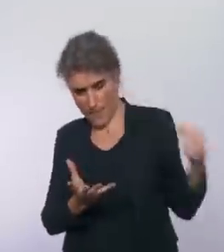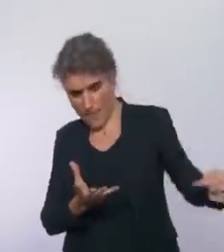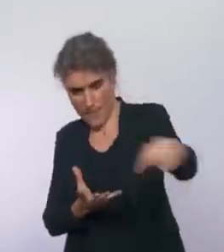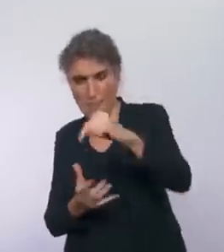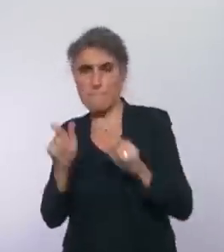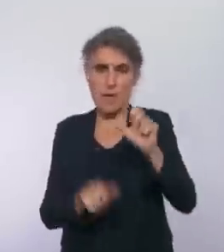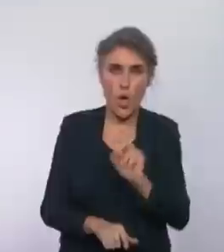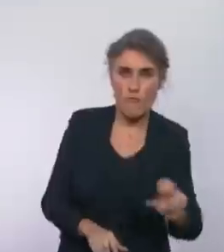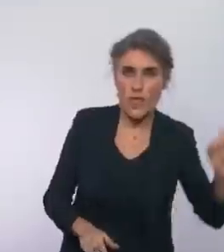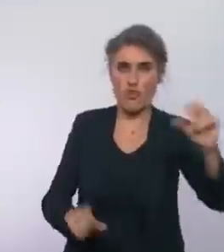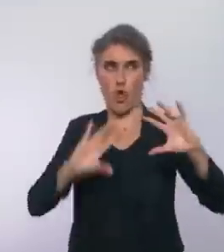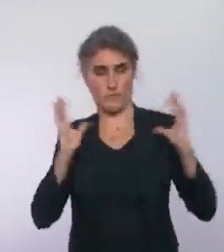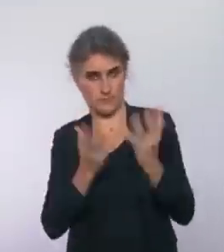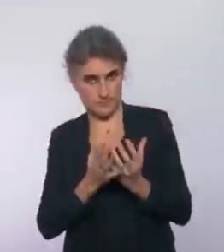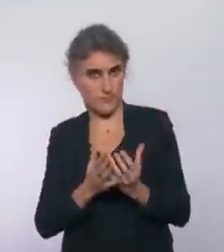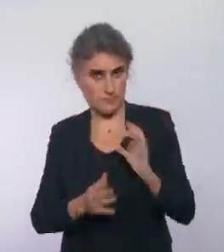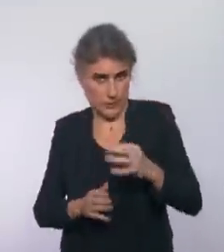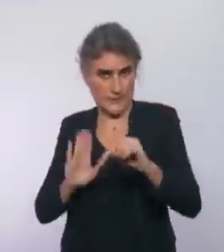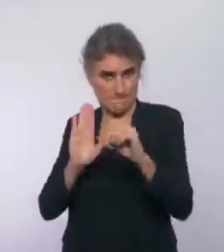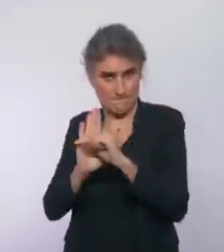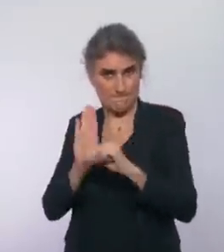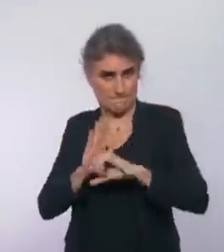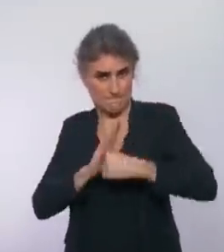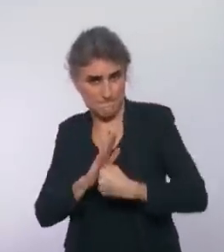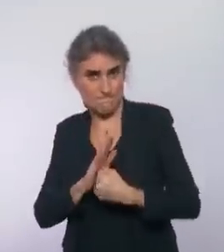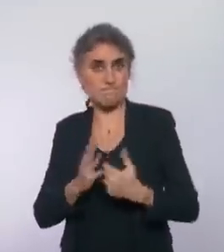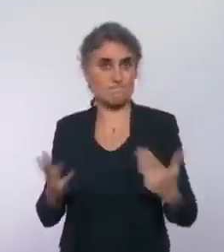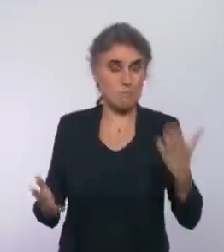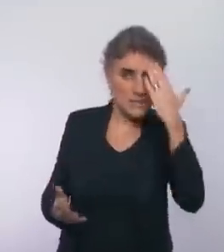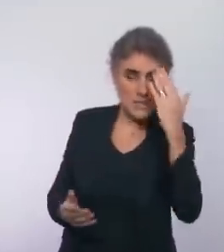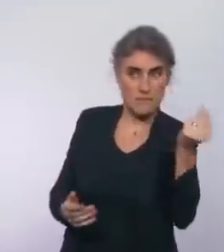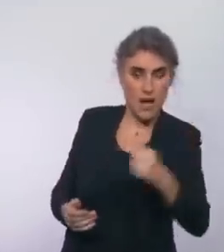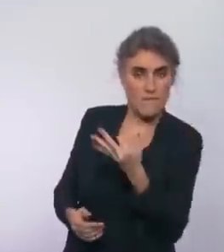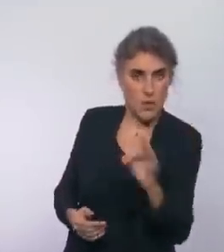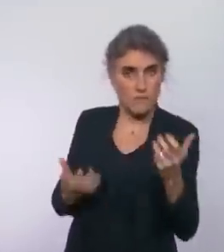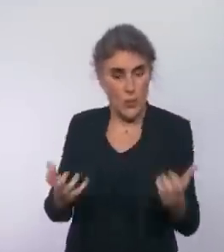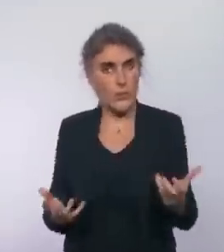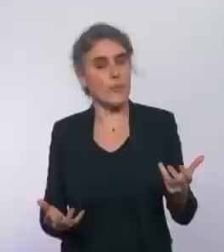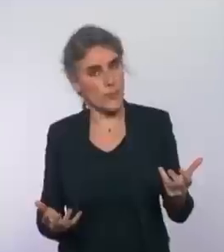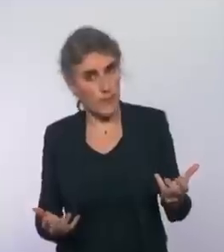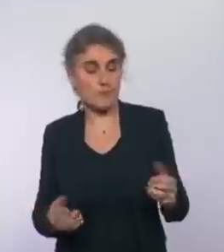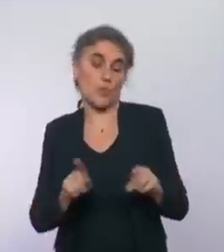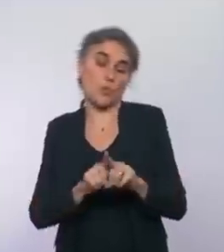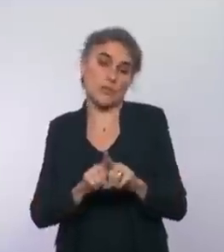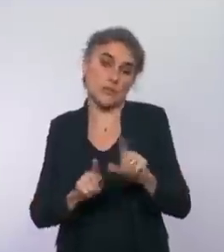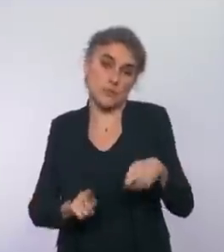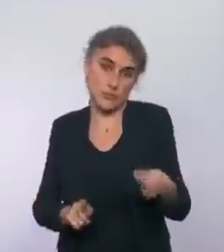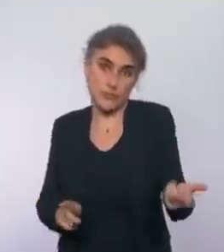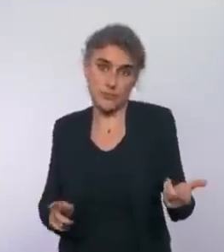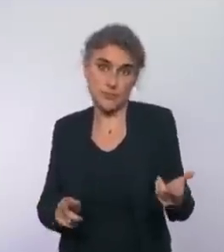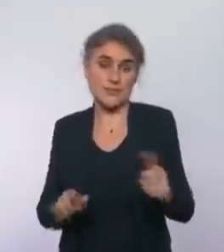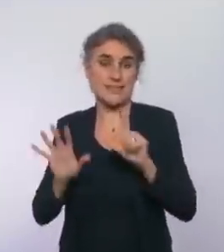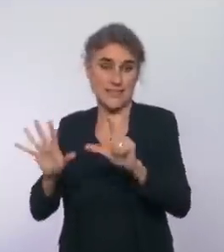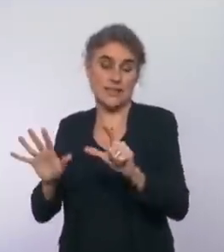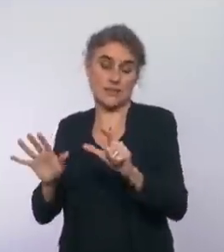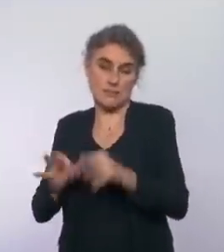rendent de pays extérieurs à l'Union européenne qui ont vocation à rejoindre la France. Et un cadre encore plus drastique pour les 7